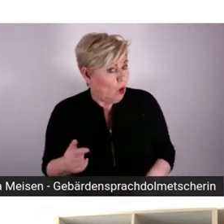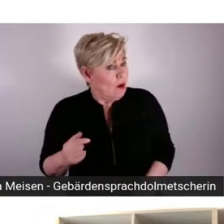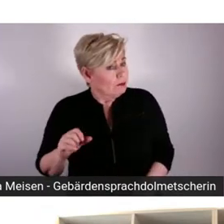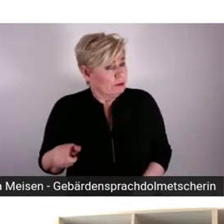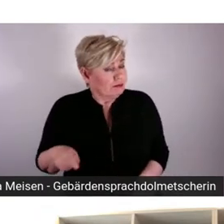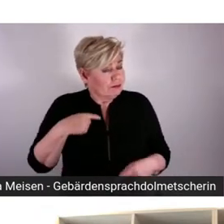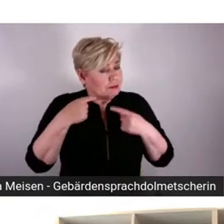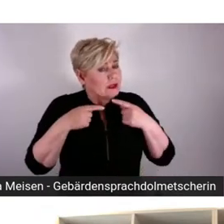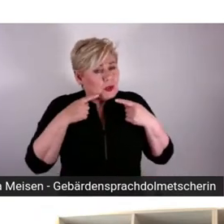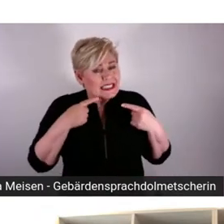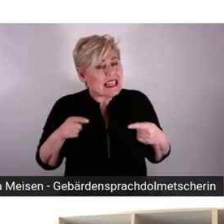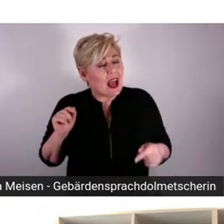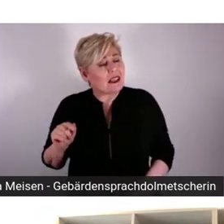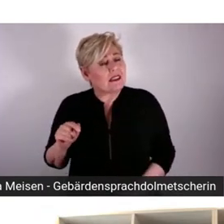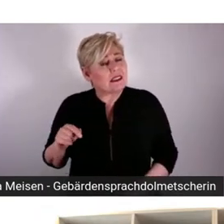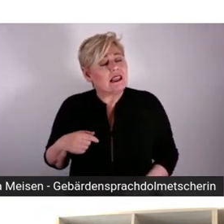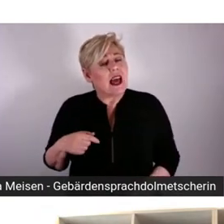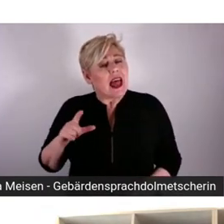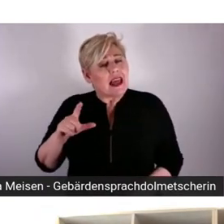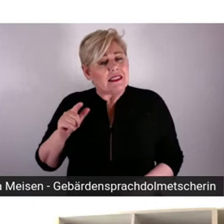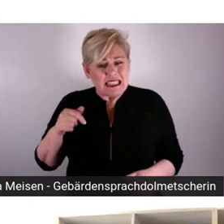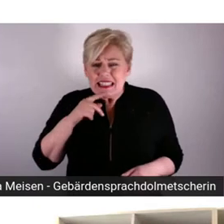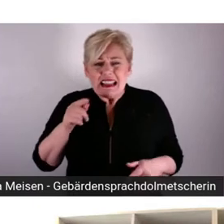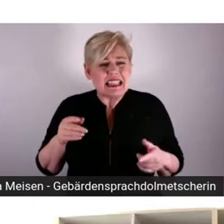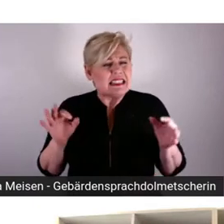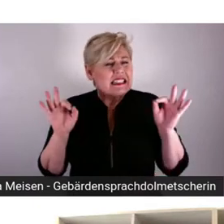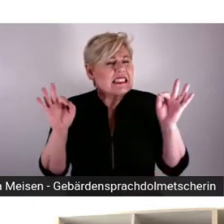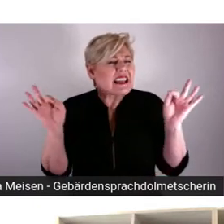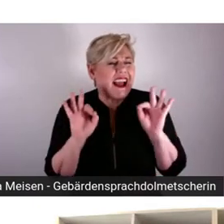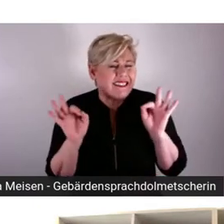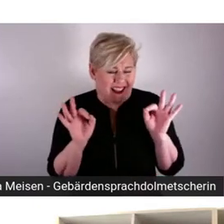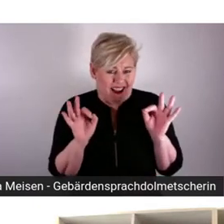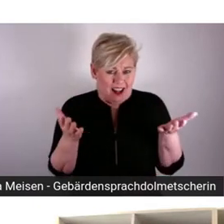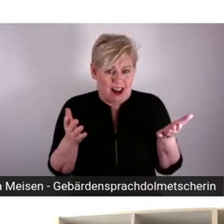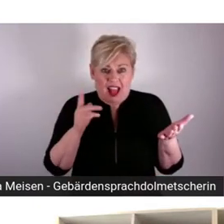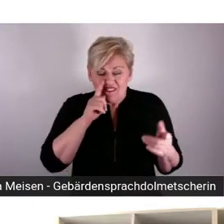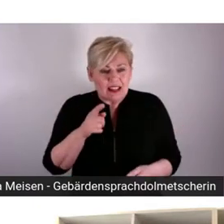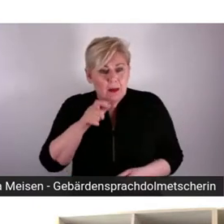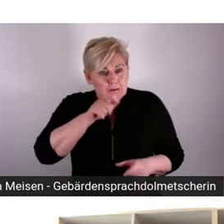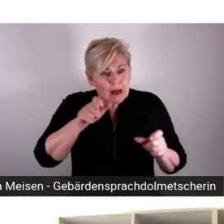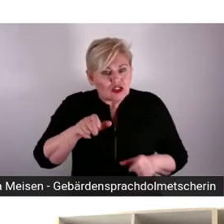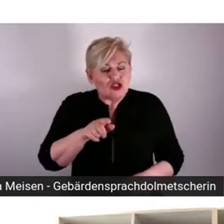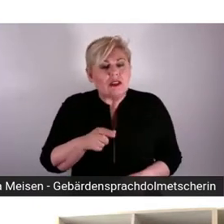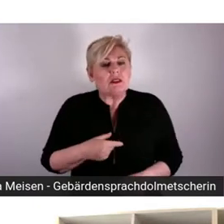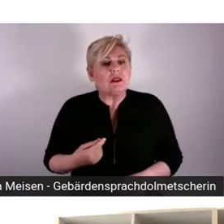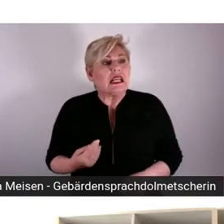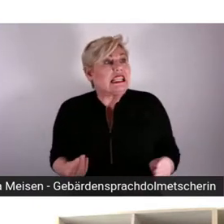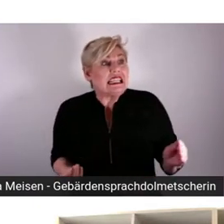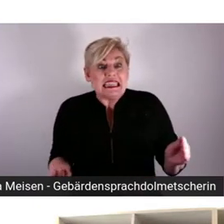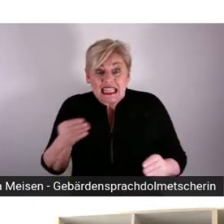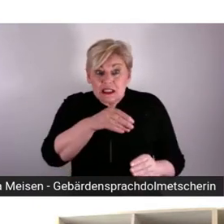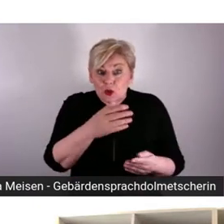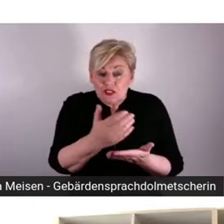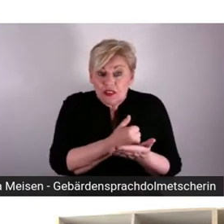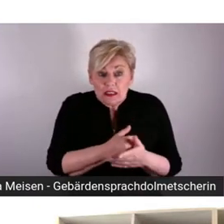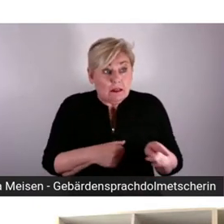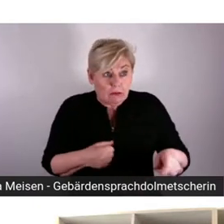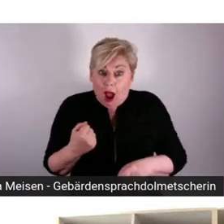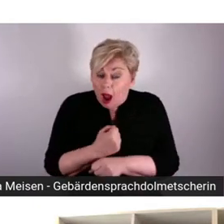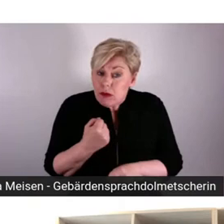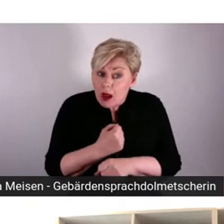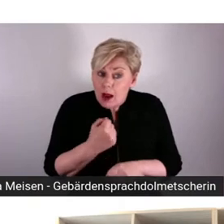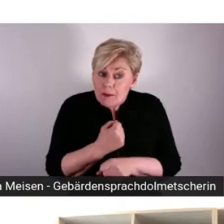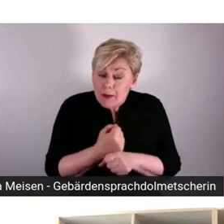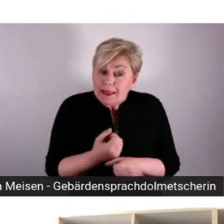er es skandalös fände, dass bisher von dem Zuverdienst, den Menschen in der Grundsicherung erarbeiten,